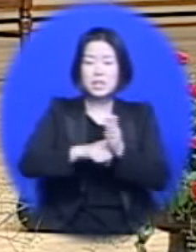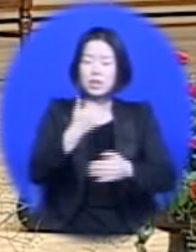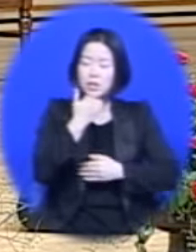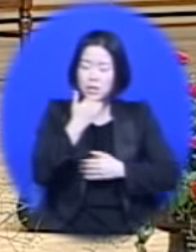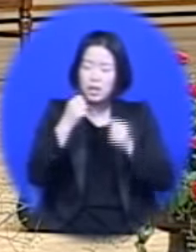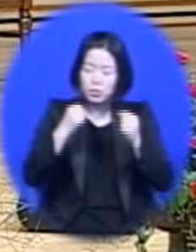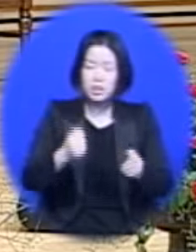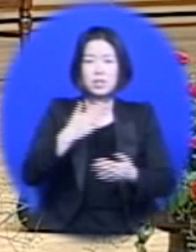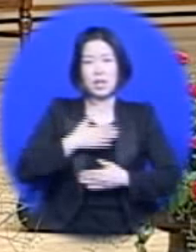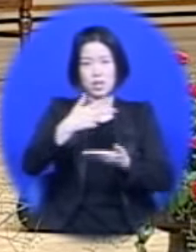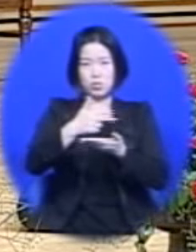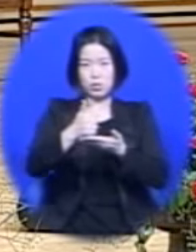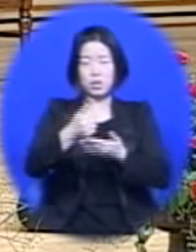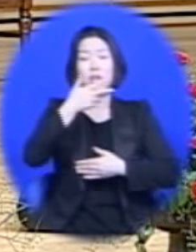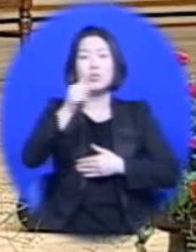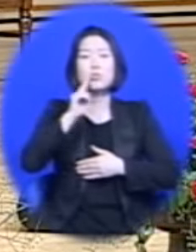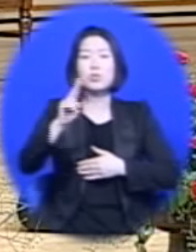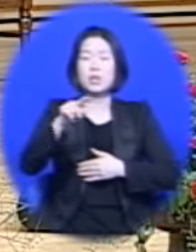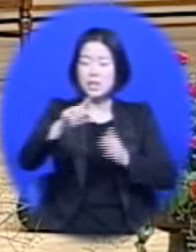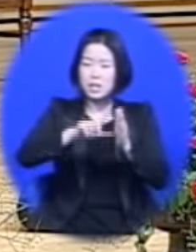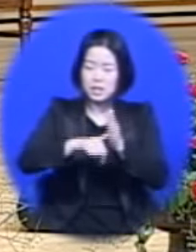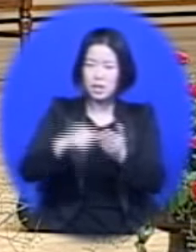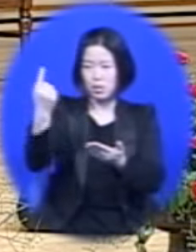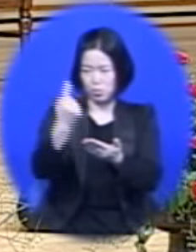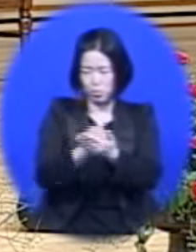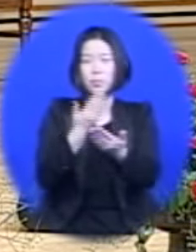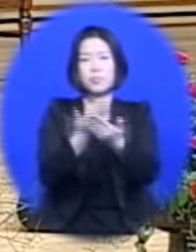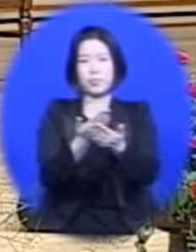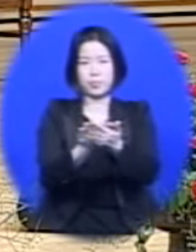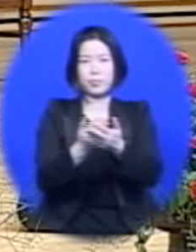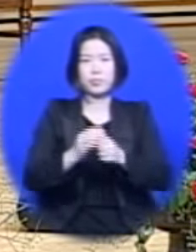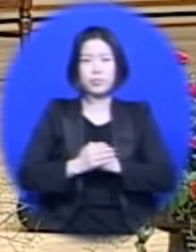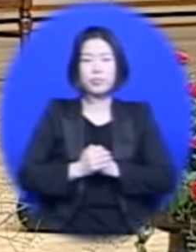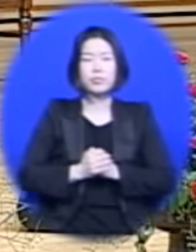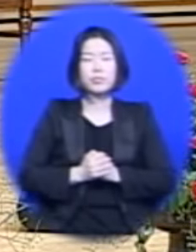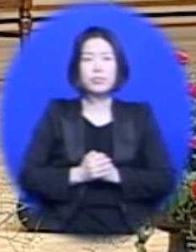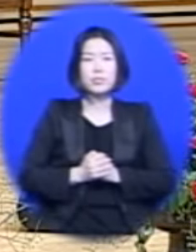계신 내 주님, 오 주여 이 시간에 오시옵소서.